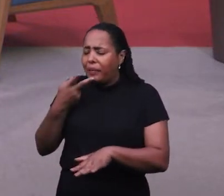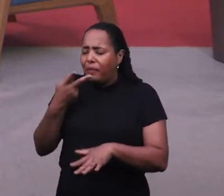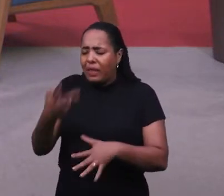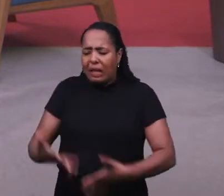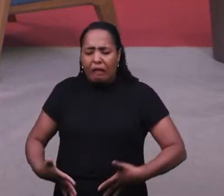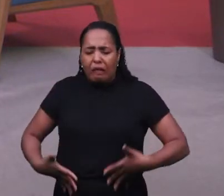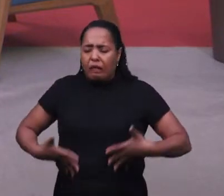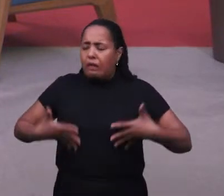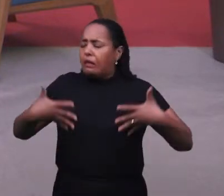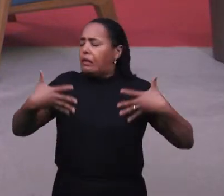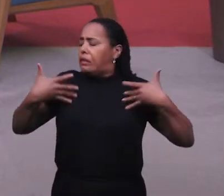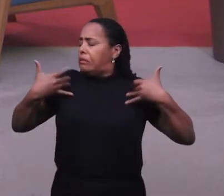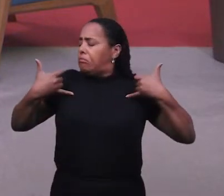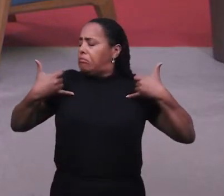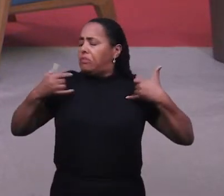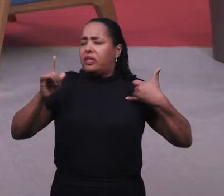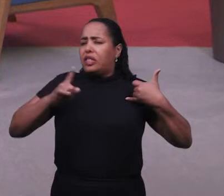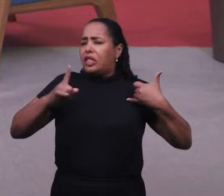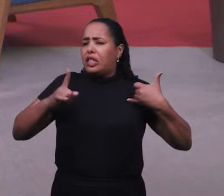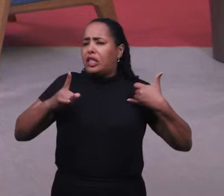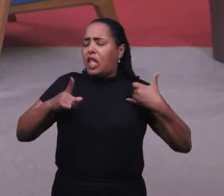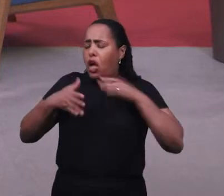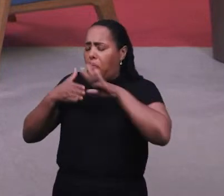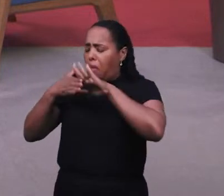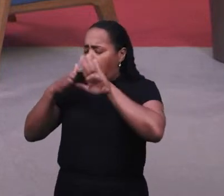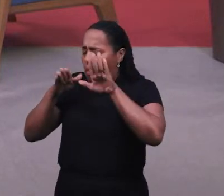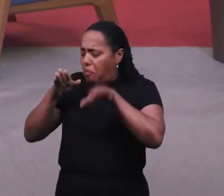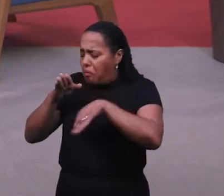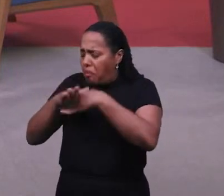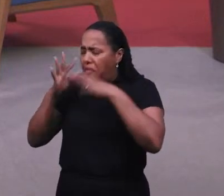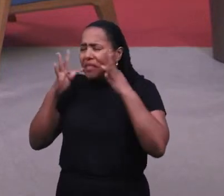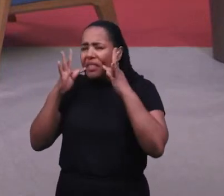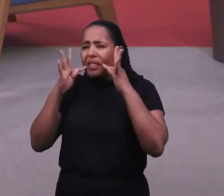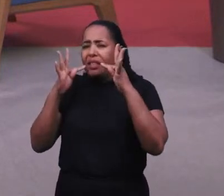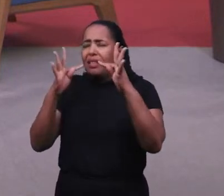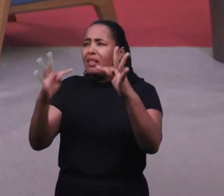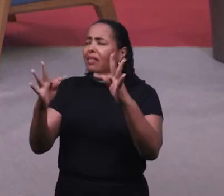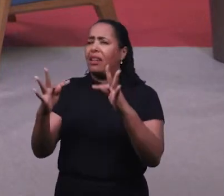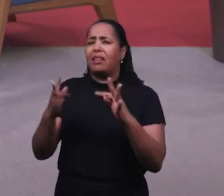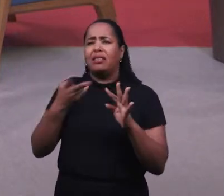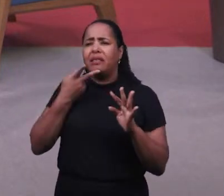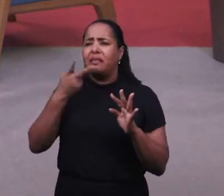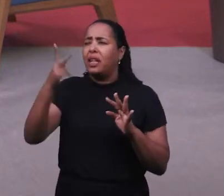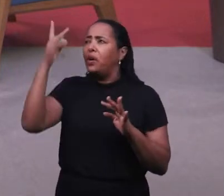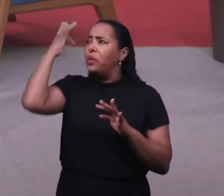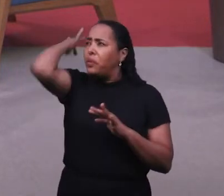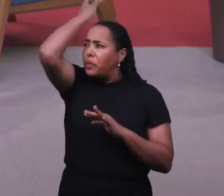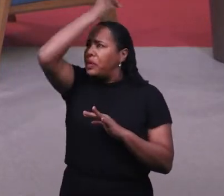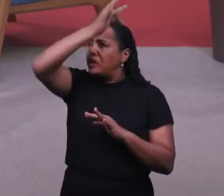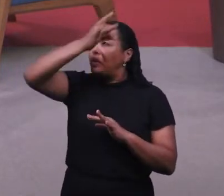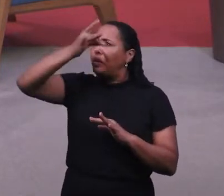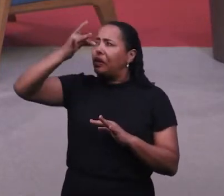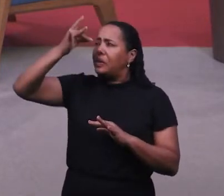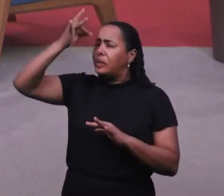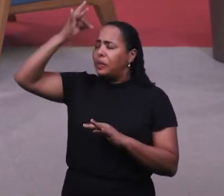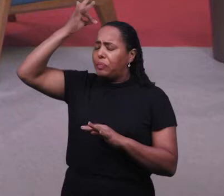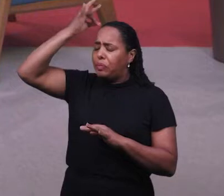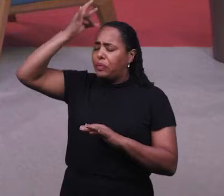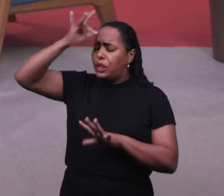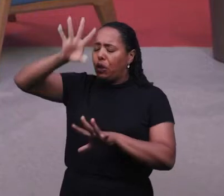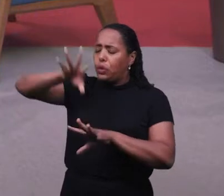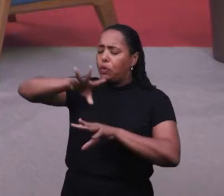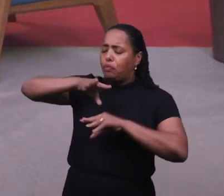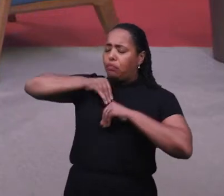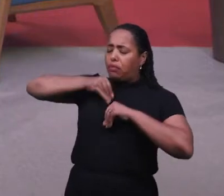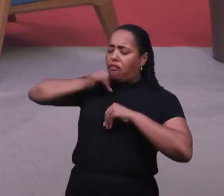d'expérience déjà, il peut dire, mais pas par vanité, mais dit avec humanité, comme un témoignage, l'Esprit du Seigneur a parlé